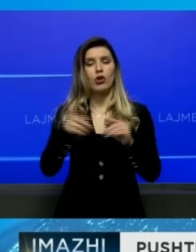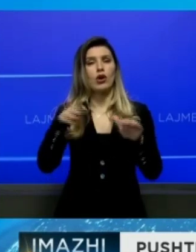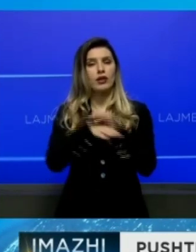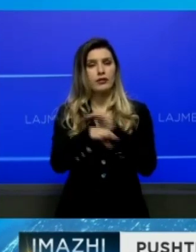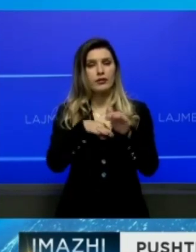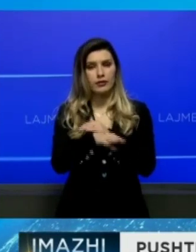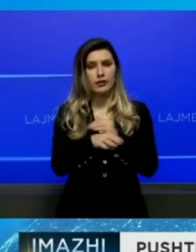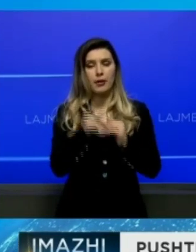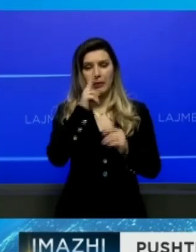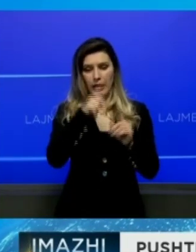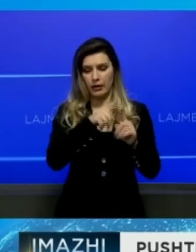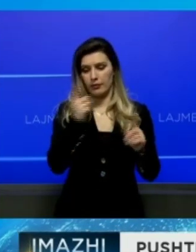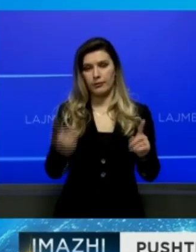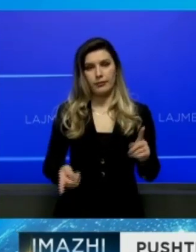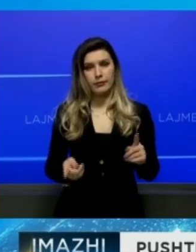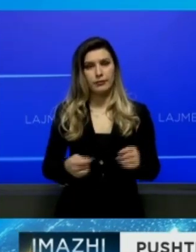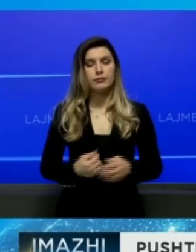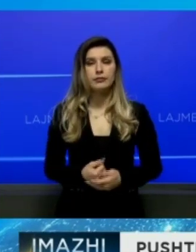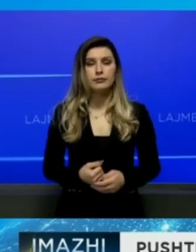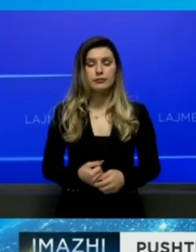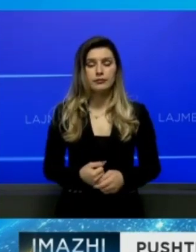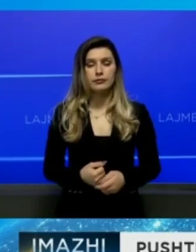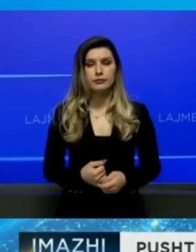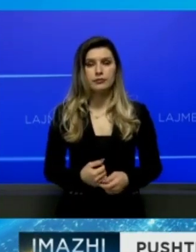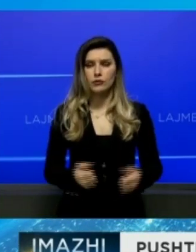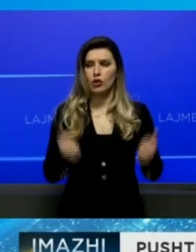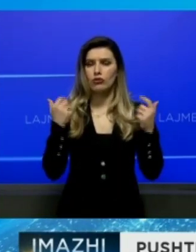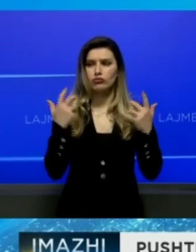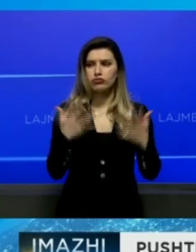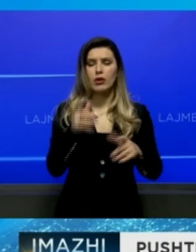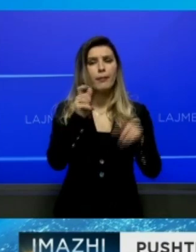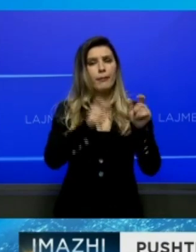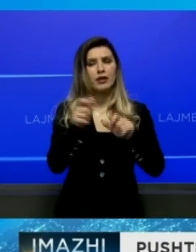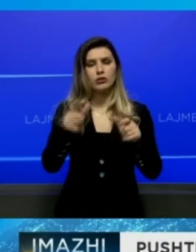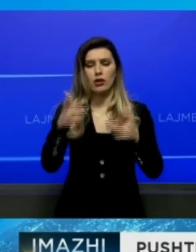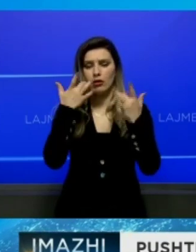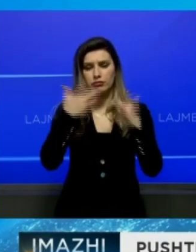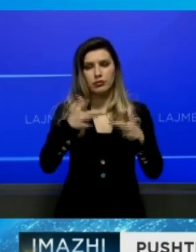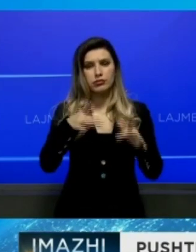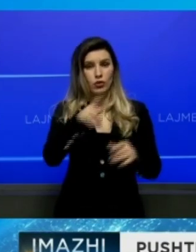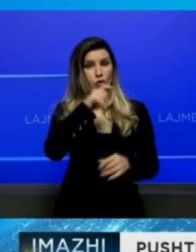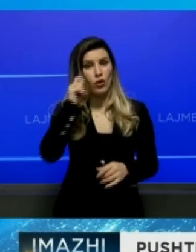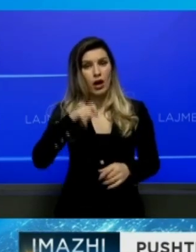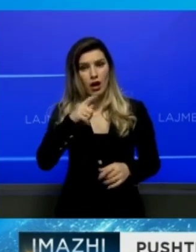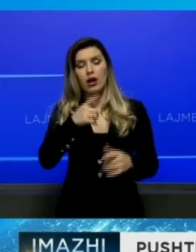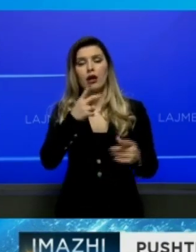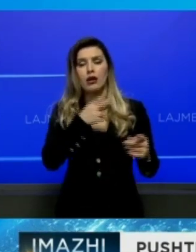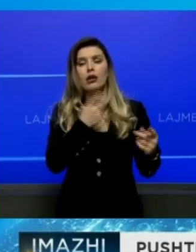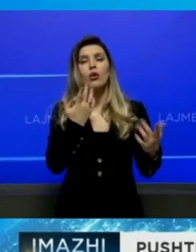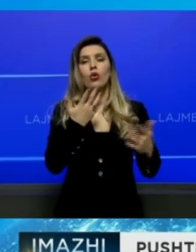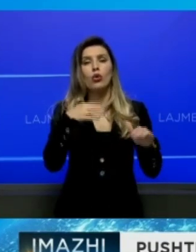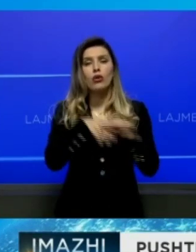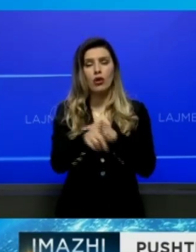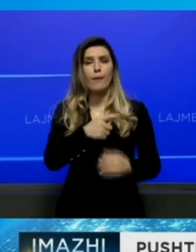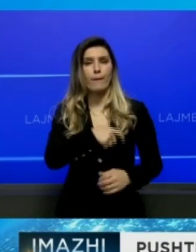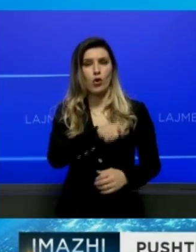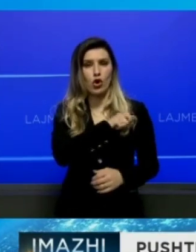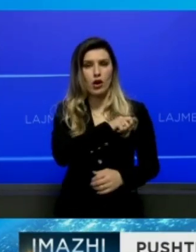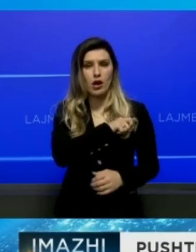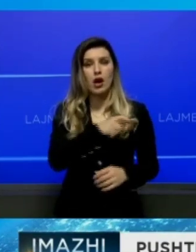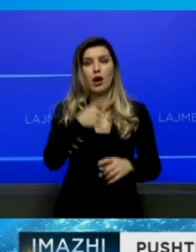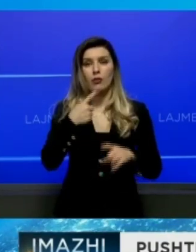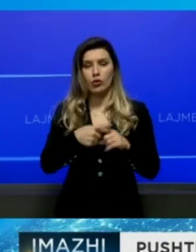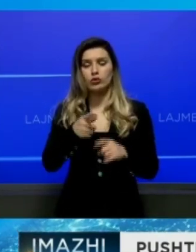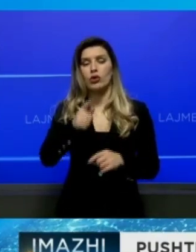nga fillimi i prillit. Shumica atyre që ikin nga Ukraina kanë udhëtuar në Poloninë fqinje, dërsa të tjerët kanë arritur